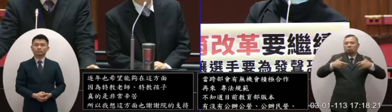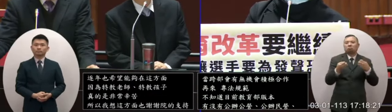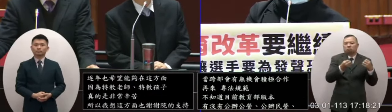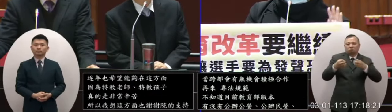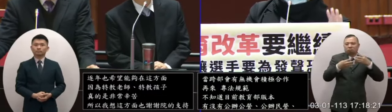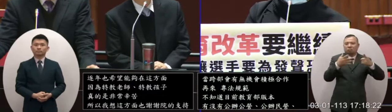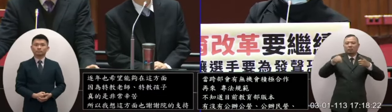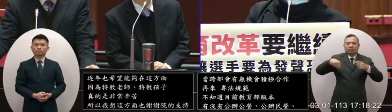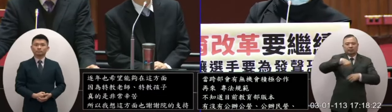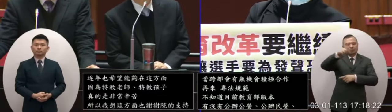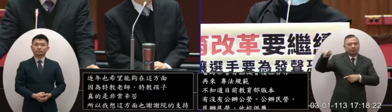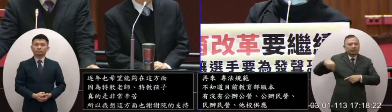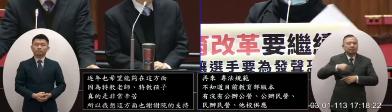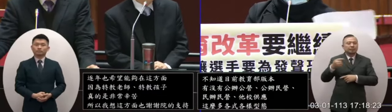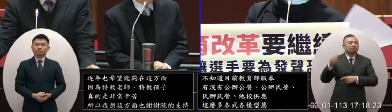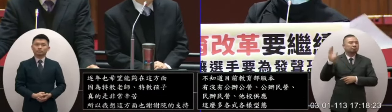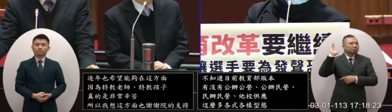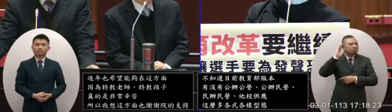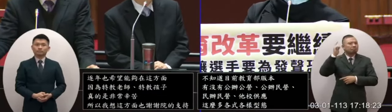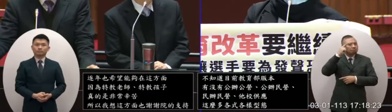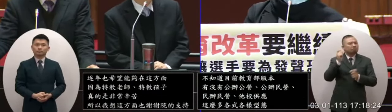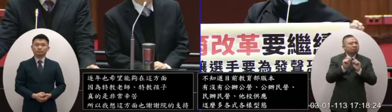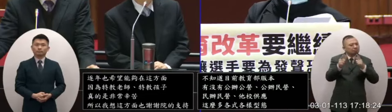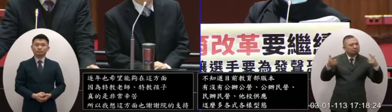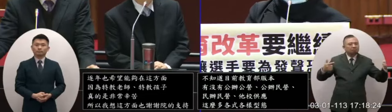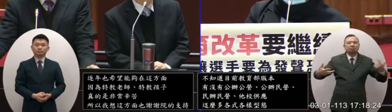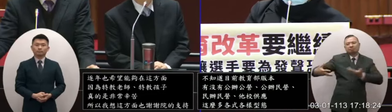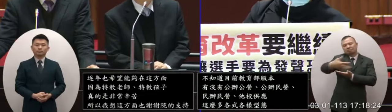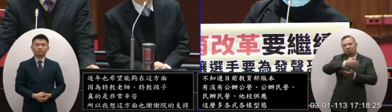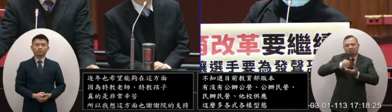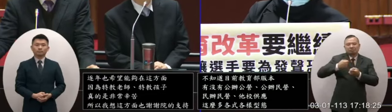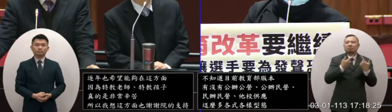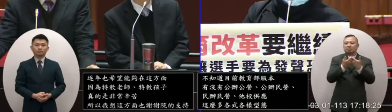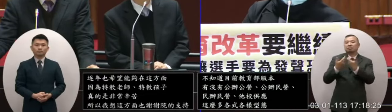头，然后让大家的声音都被听见了。好，接下来